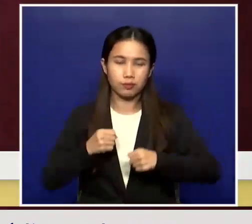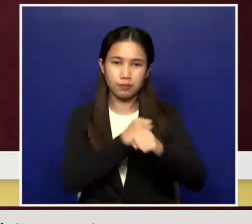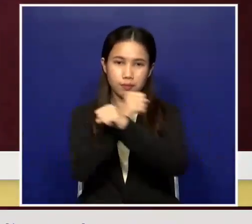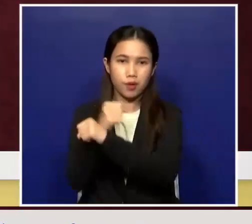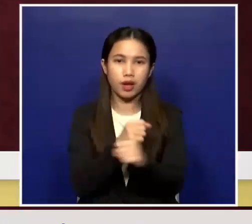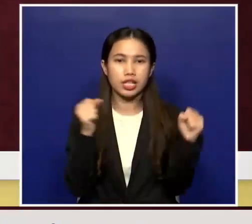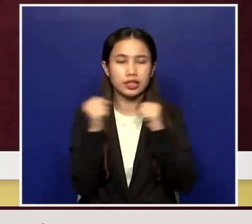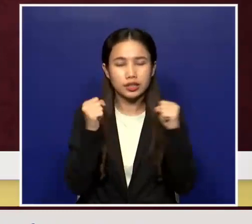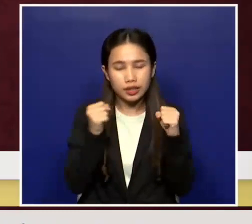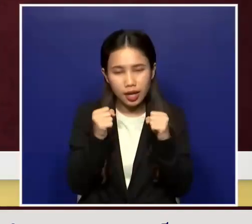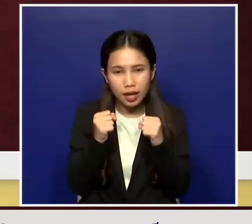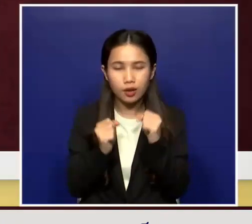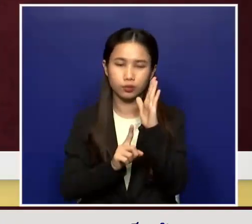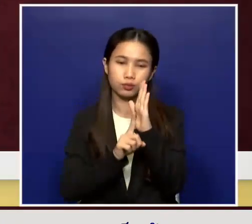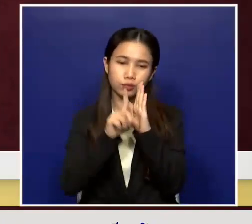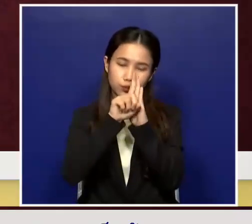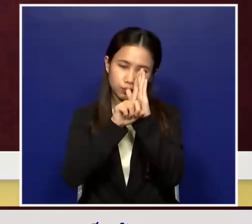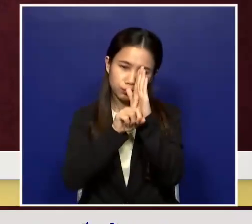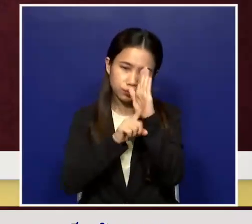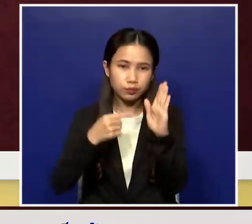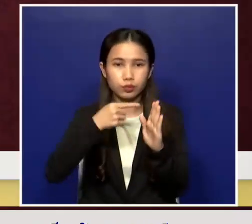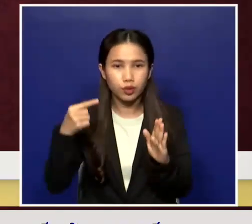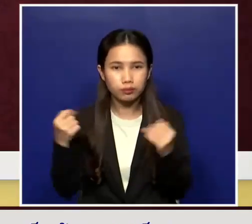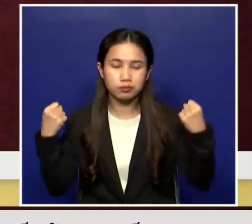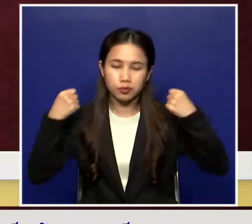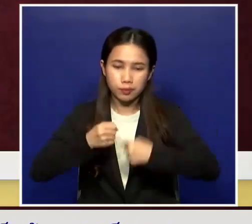อุณหภูมิติดลบนะโอ้โหลงทุนไปเองเลย